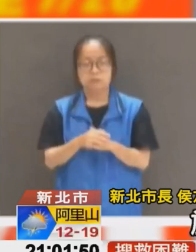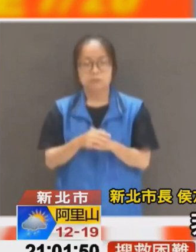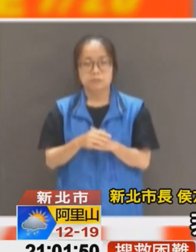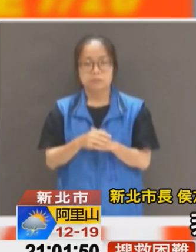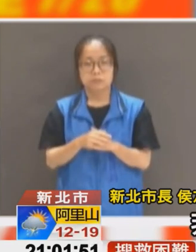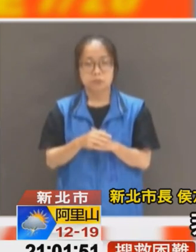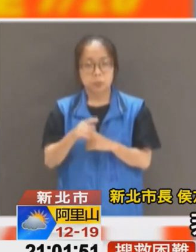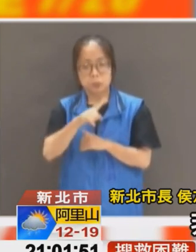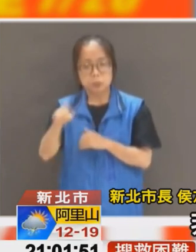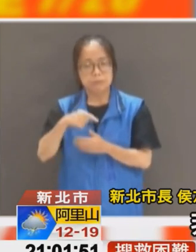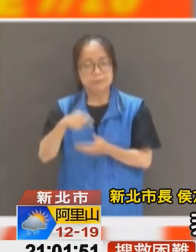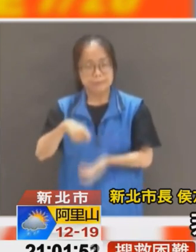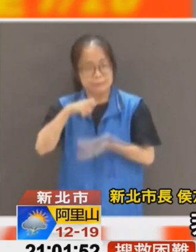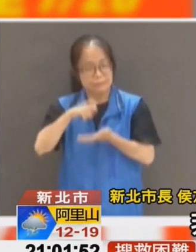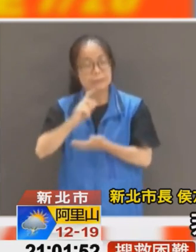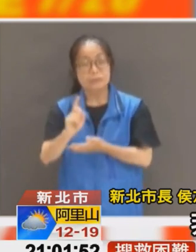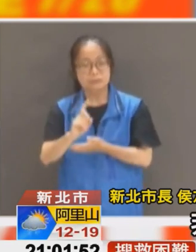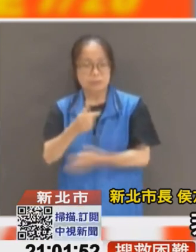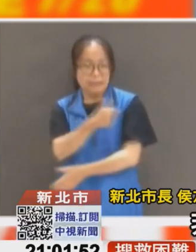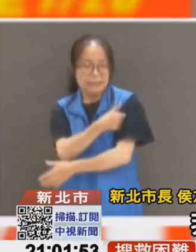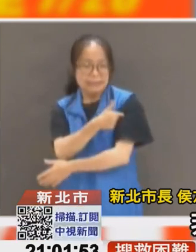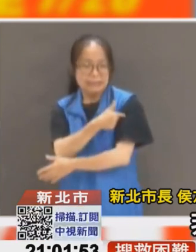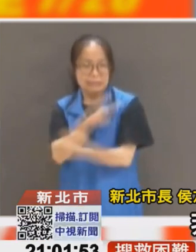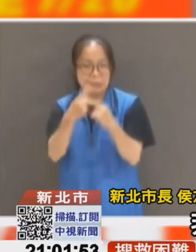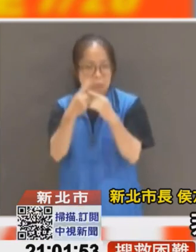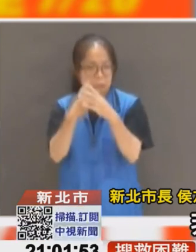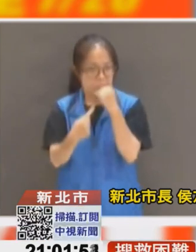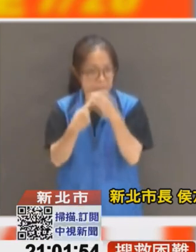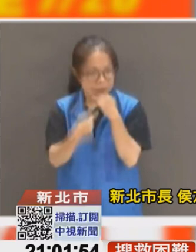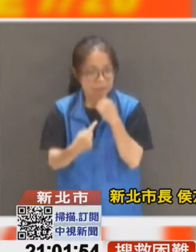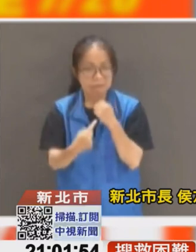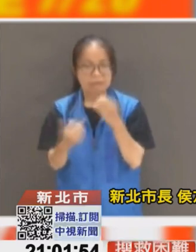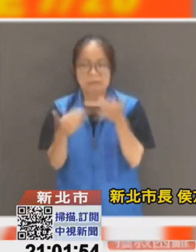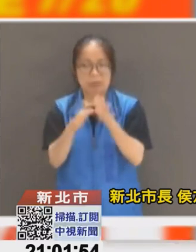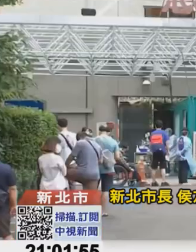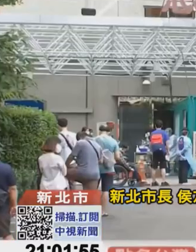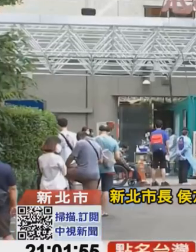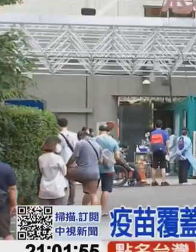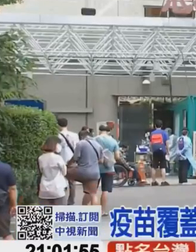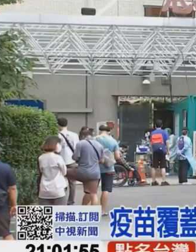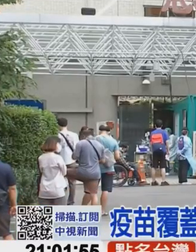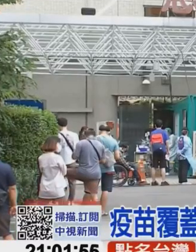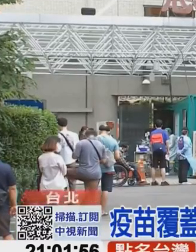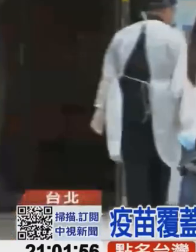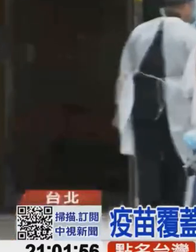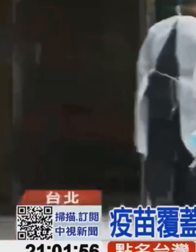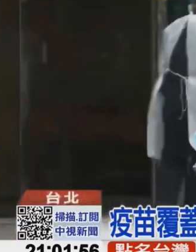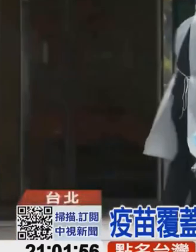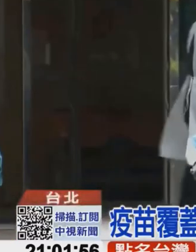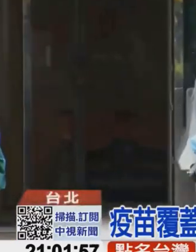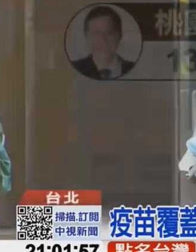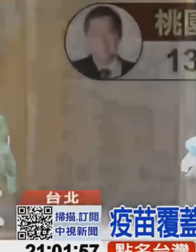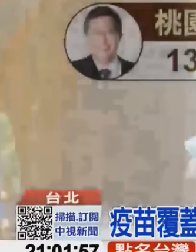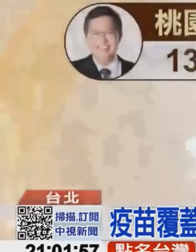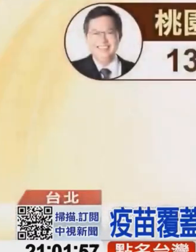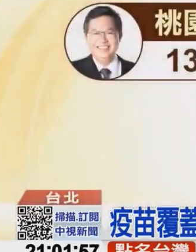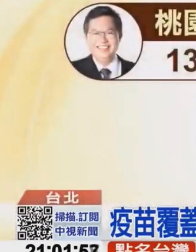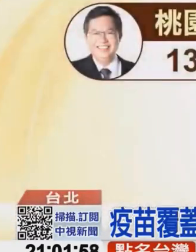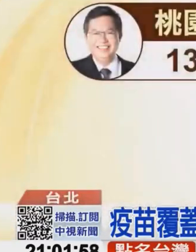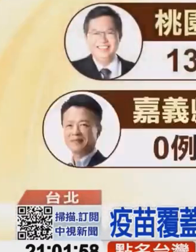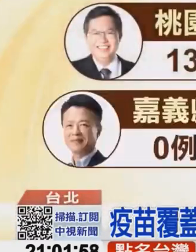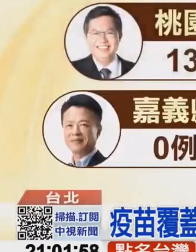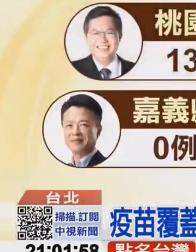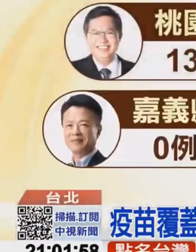的面对，非常的担忧我们的疫苗的接种率现在都还是不够。 这些县市中摊开近4天确诊数，桃园